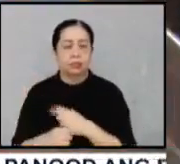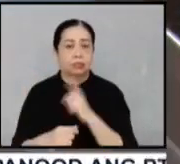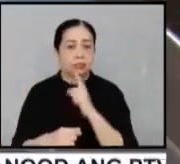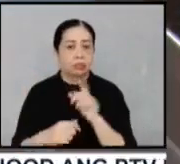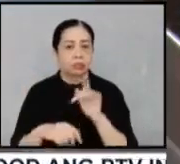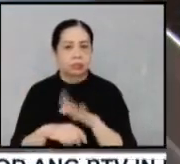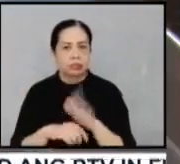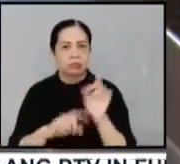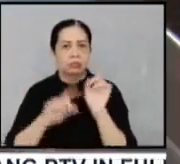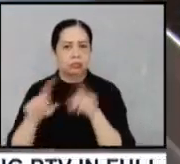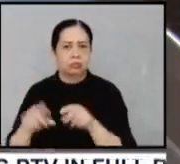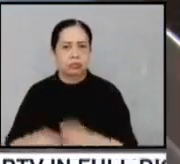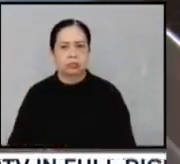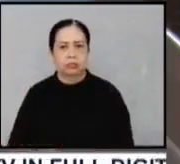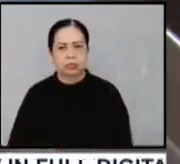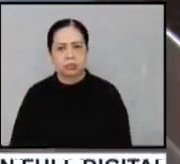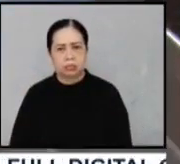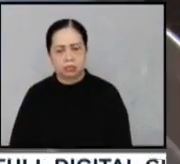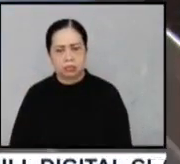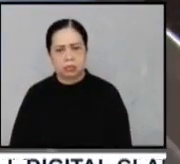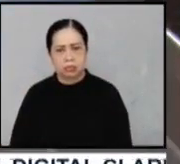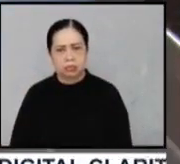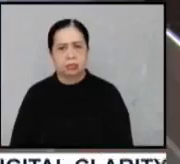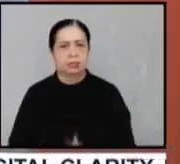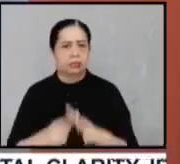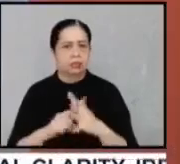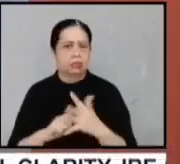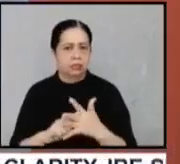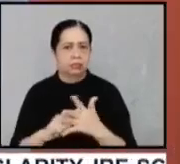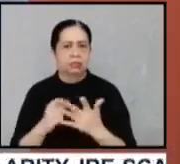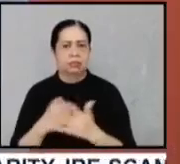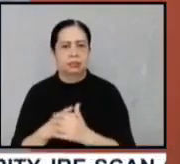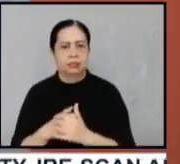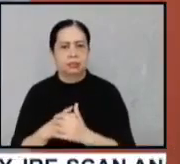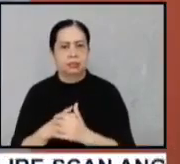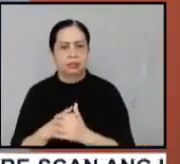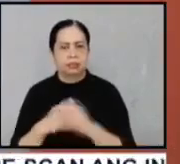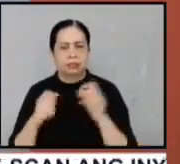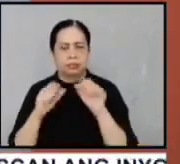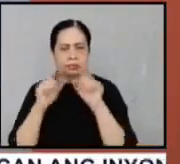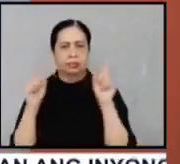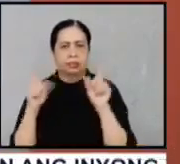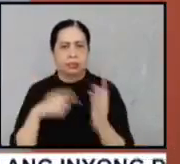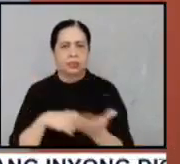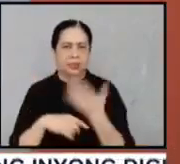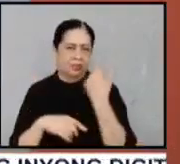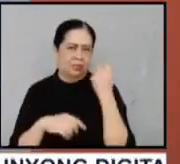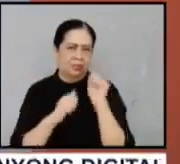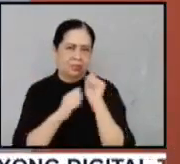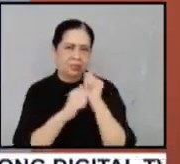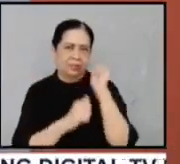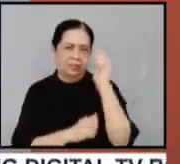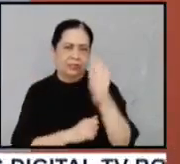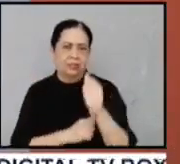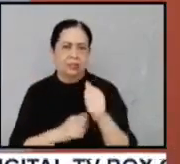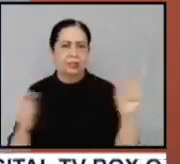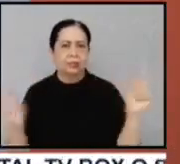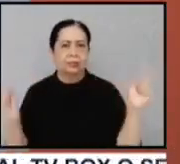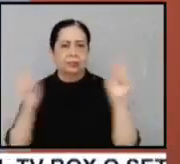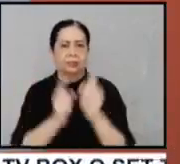kami. Okay. Nag-start na kaming gumising ng maaga kasi nga malayo. Mm-mm. We meet from one